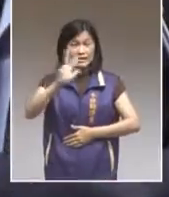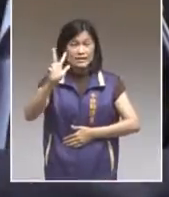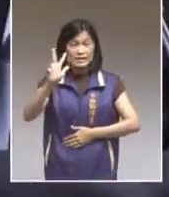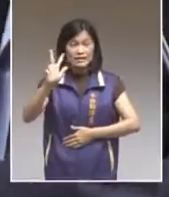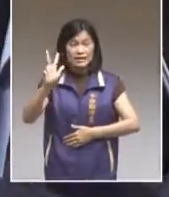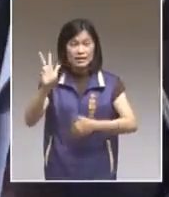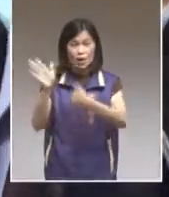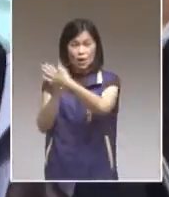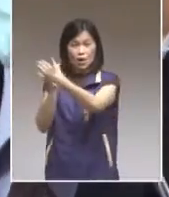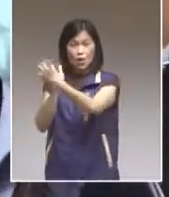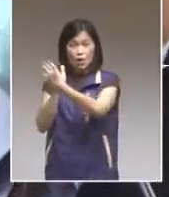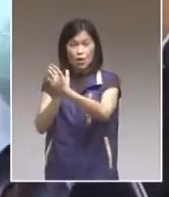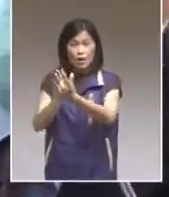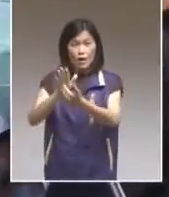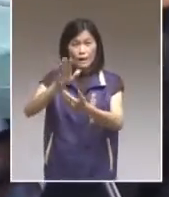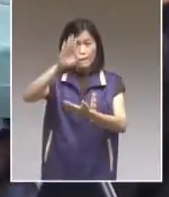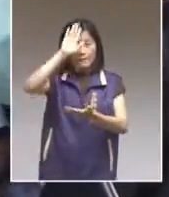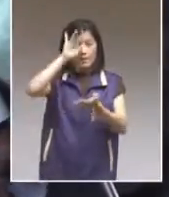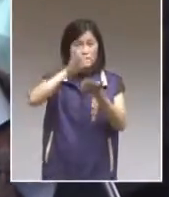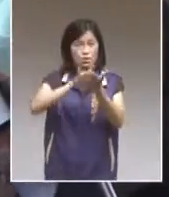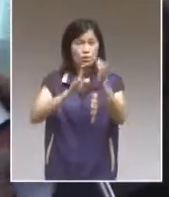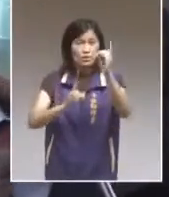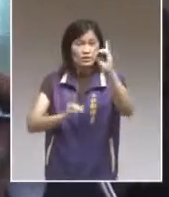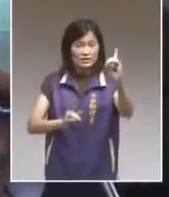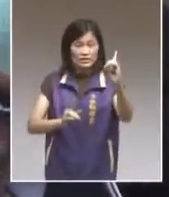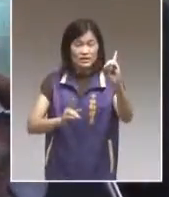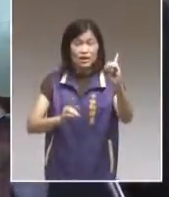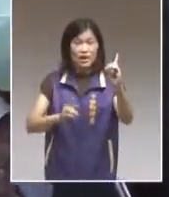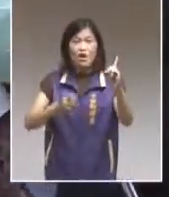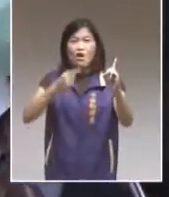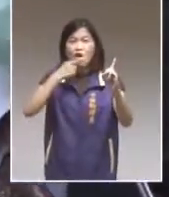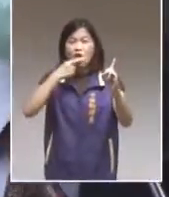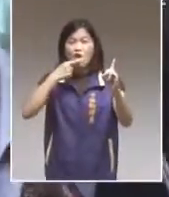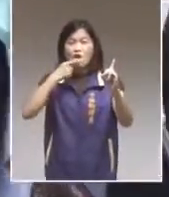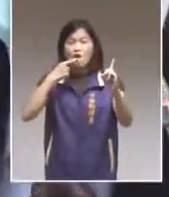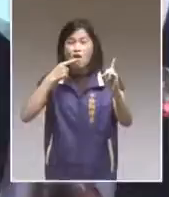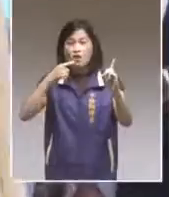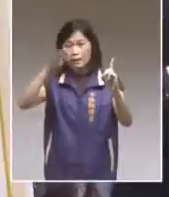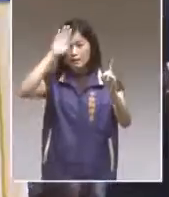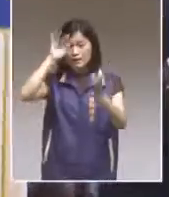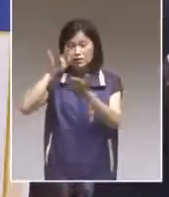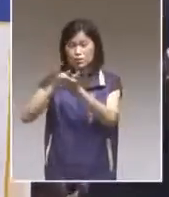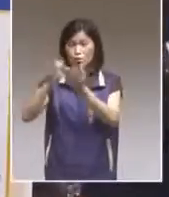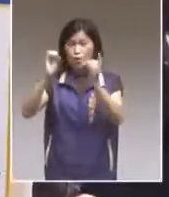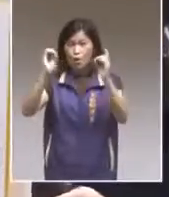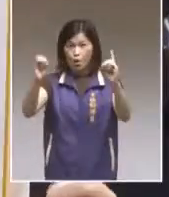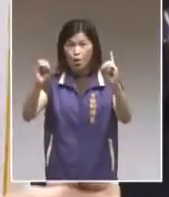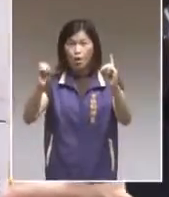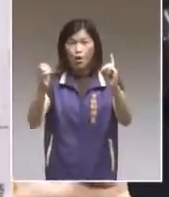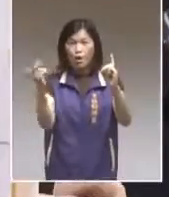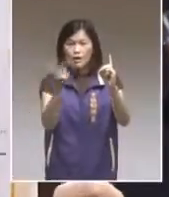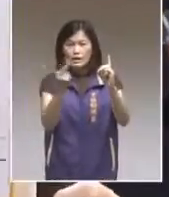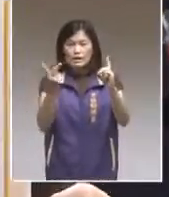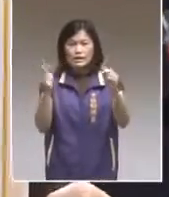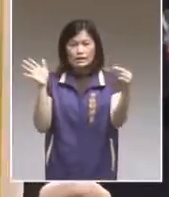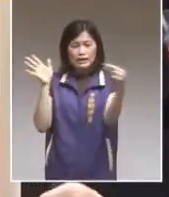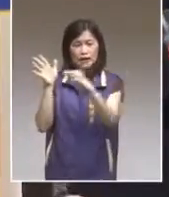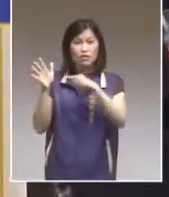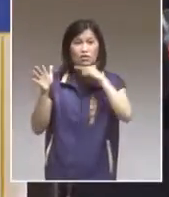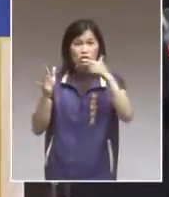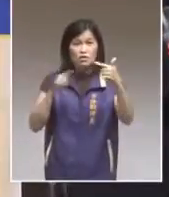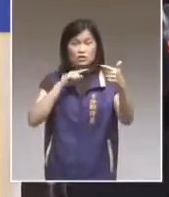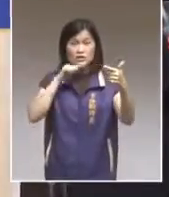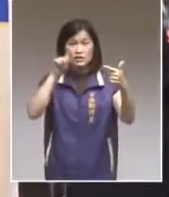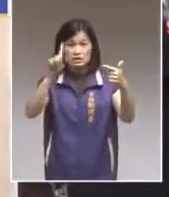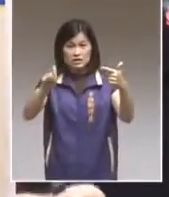是 Delta 病毒，那红色的是 Omicron 的病毒。那我们就可以看到